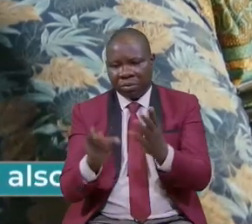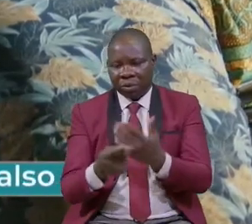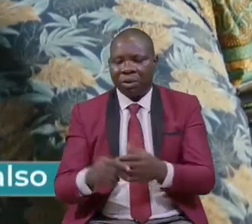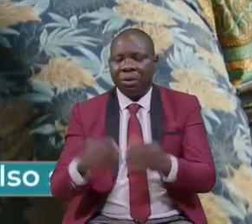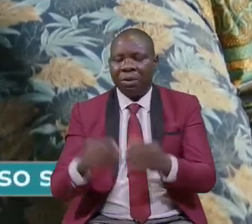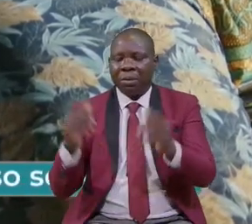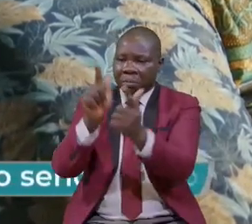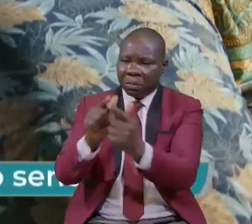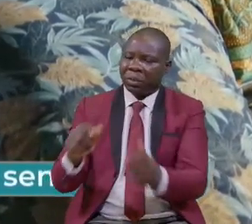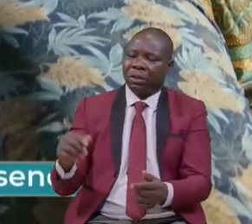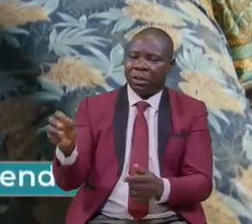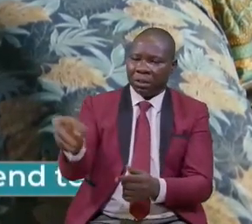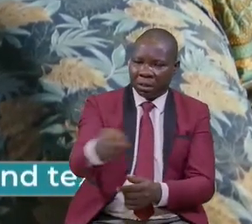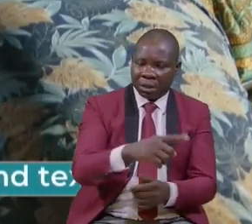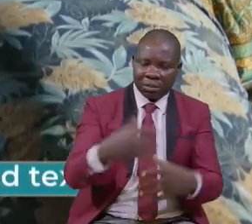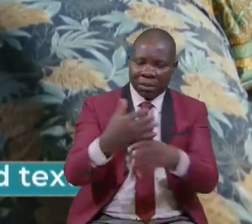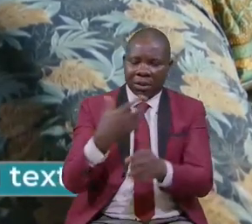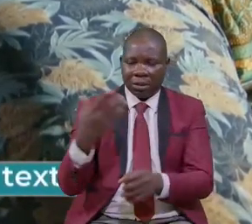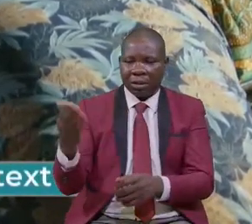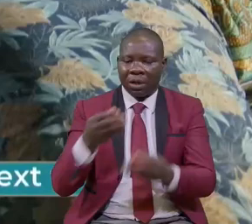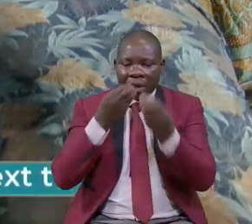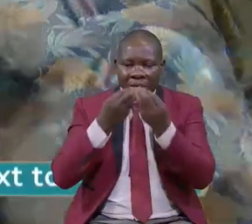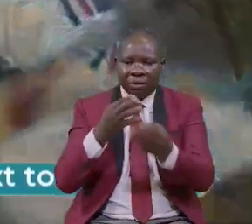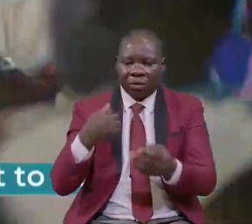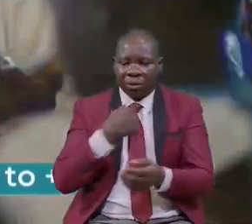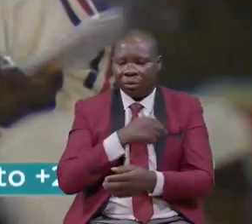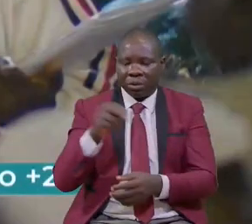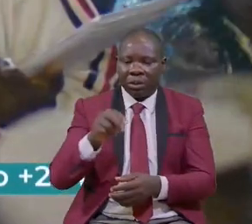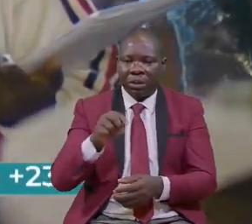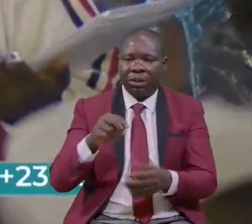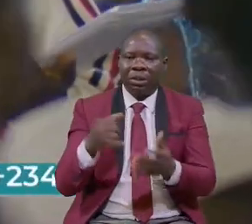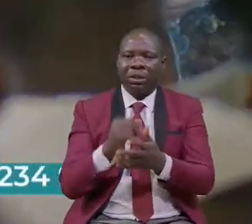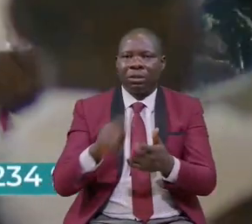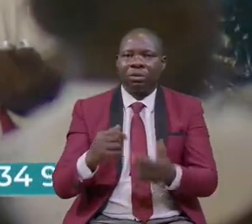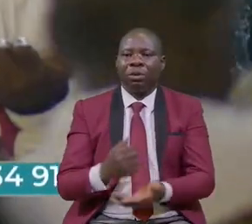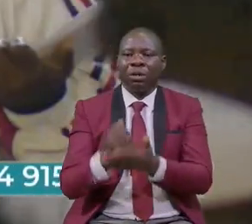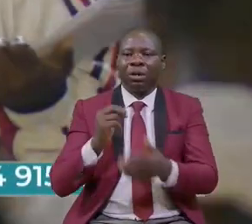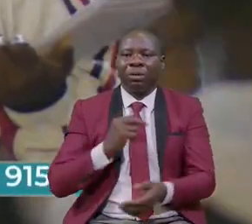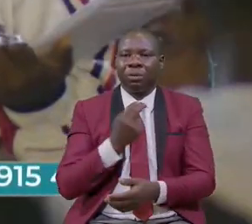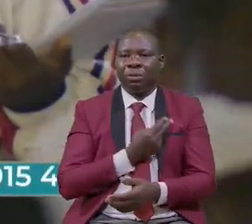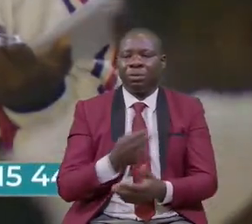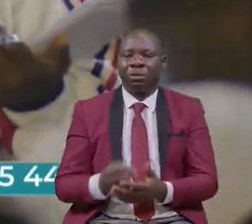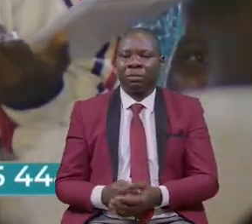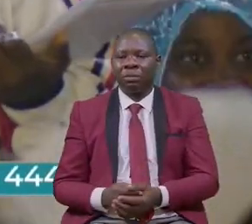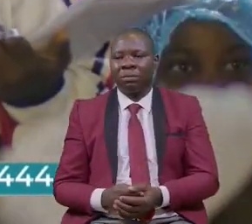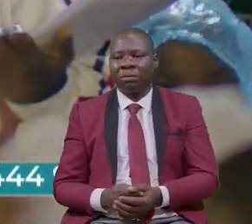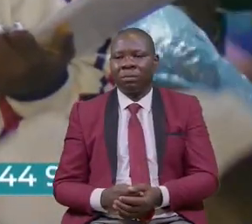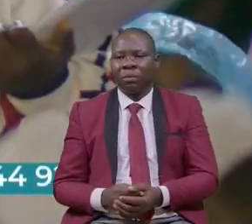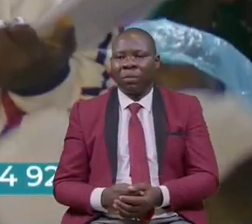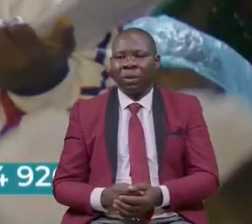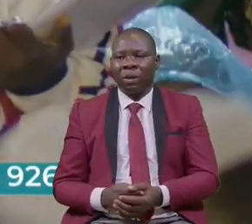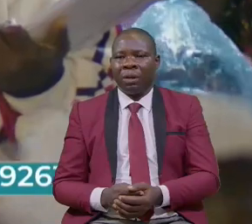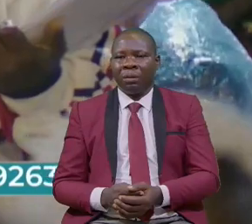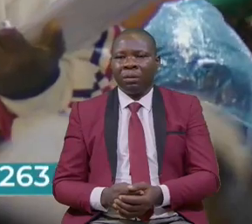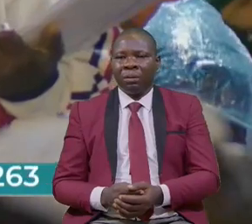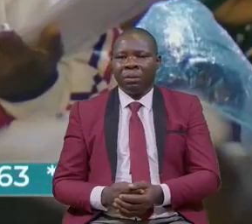Donc, occupons-nous de ceux-là qui ont levé la main. Si on ne vous a pas encore reçu, mais que